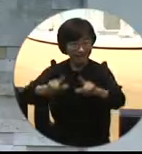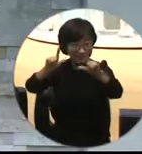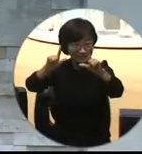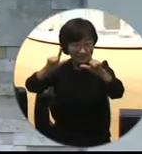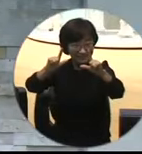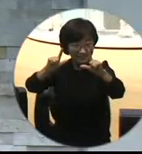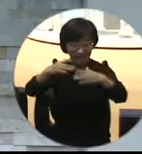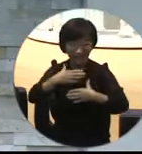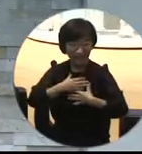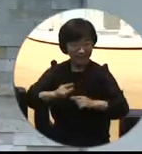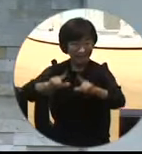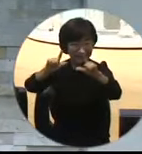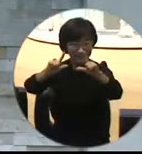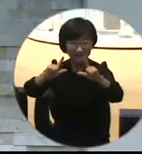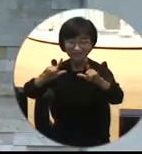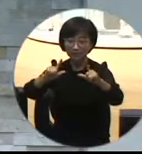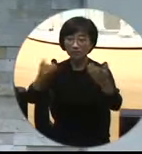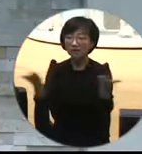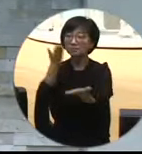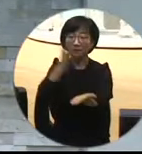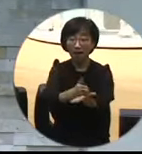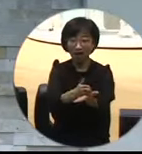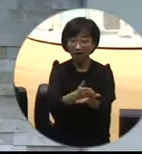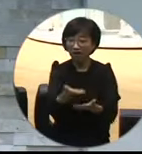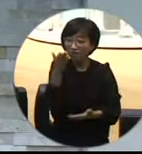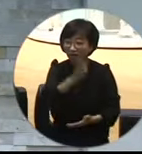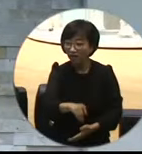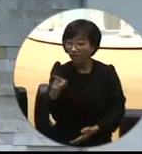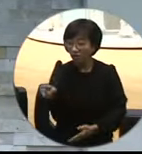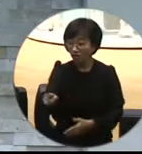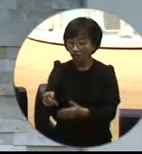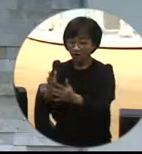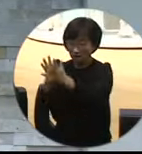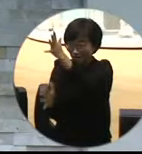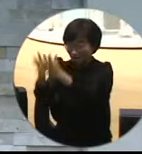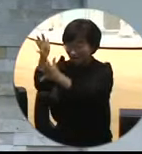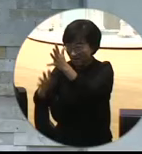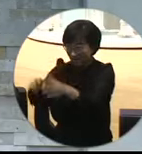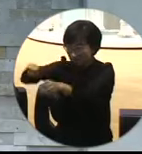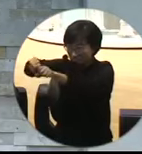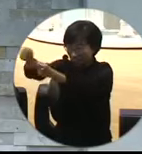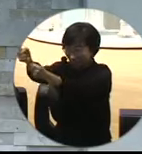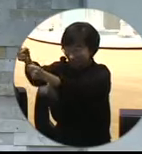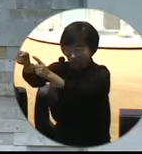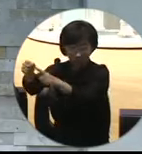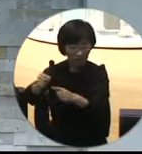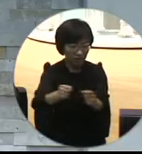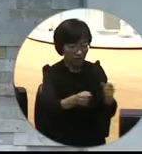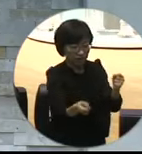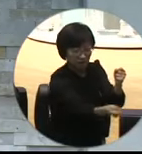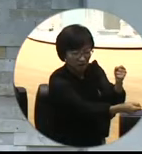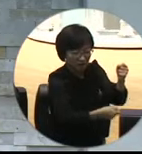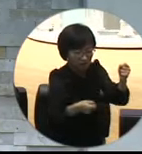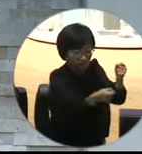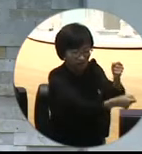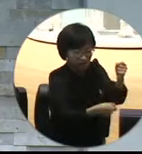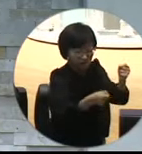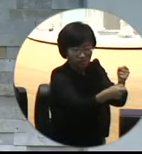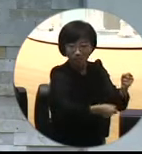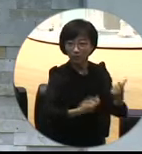이삭을 잘랐다. 이건 추수를 한 것이다. 비볐다. 이건 타작한 것이다.